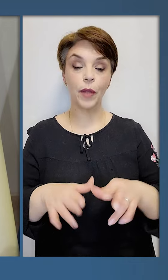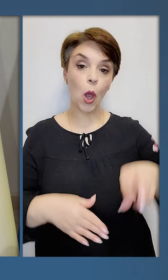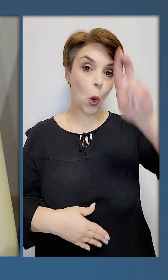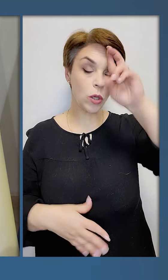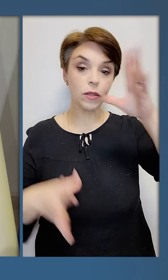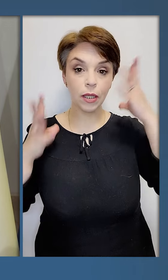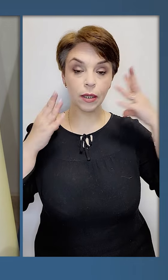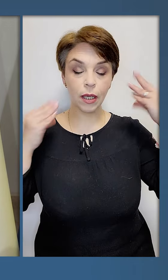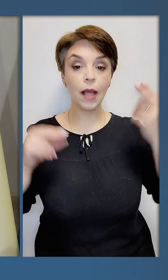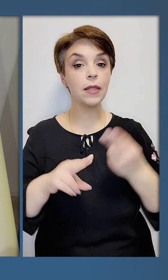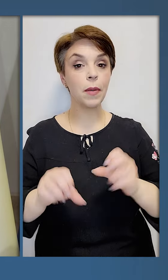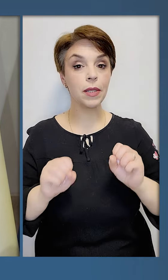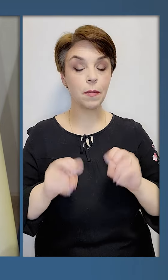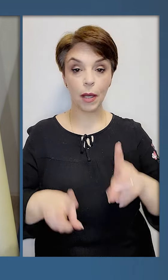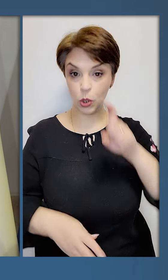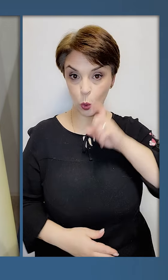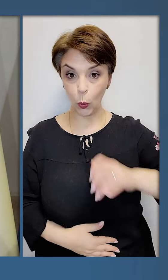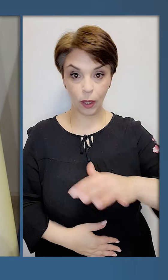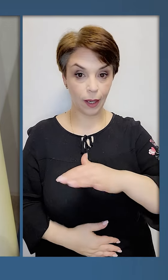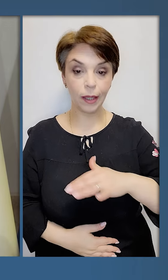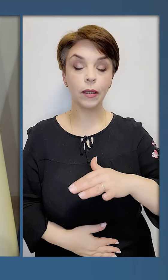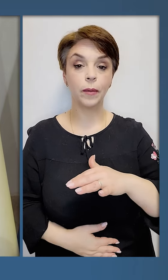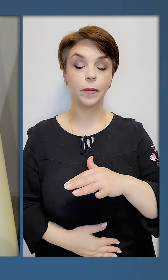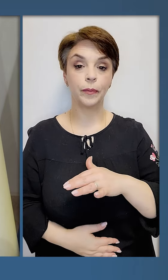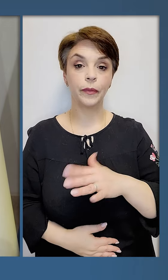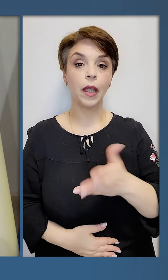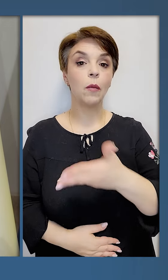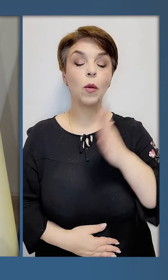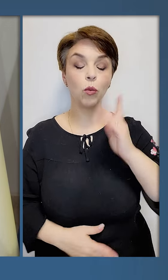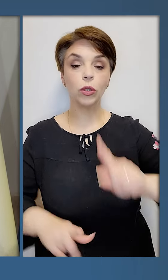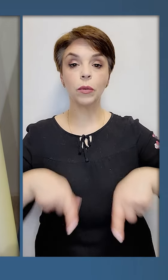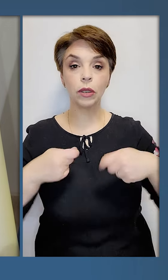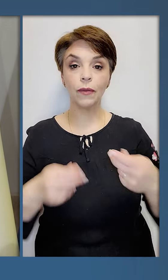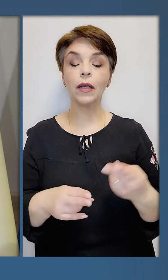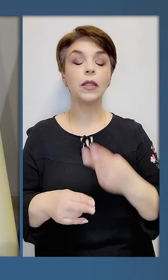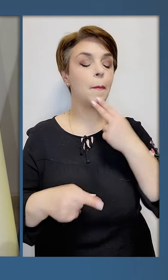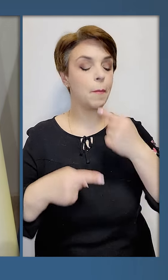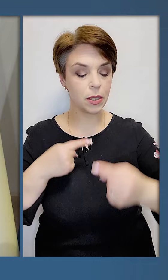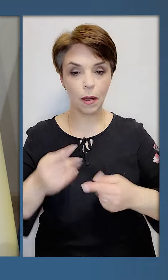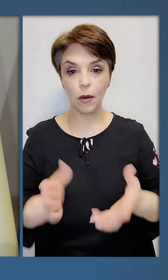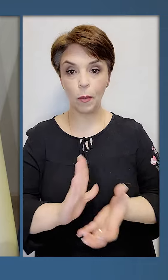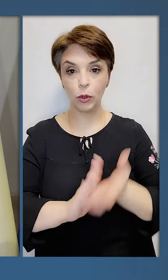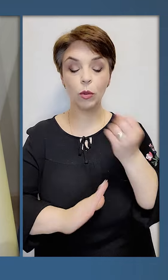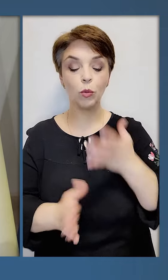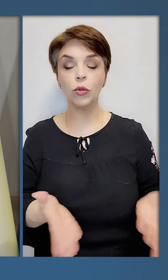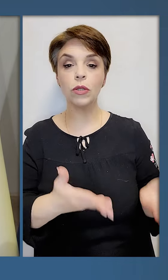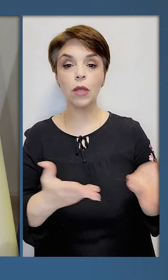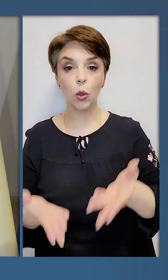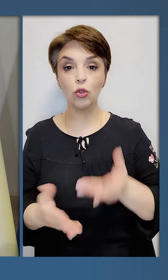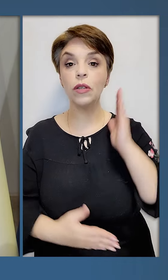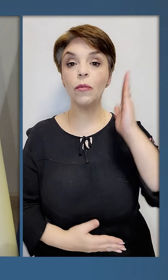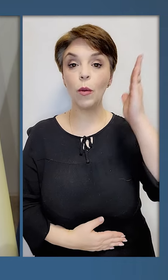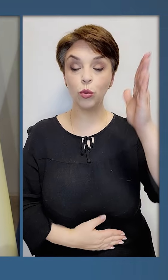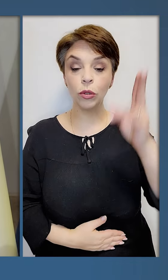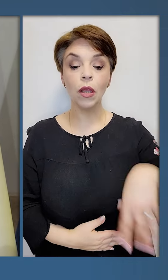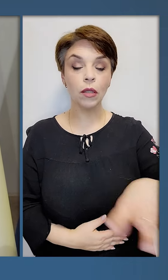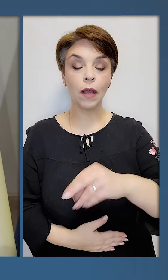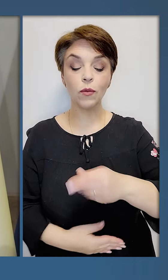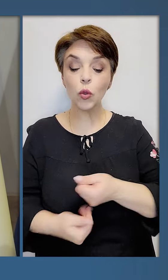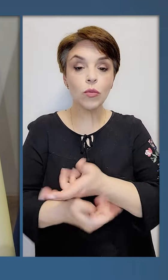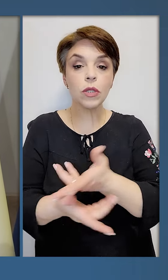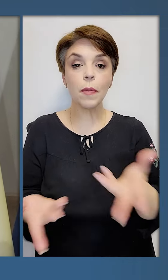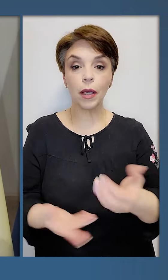відданість Королівства Нідерланди безпеці Україні. Ми будемо надавати безперервну підтримку та будемо залучені в майбутньому на